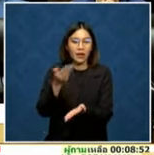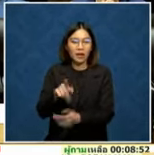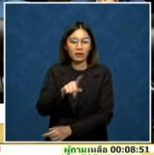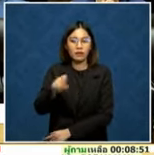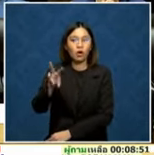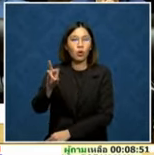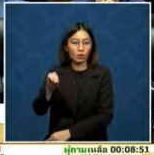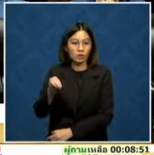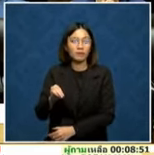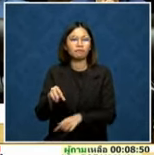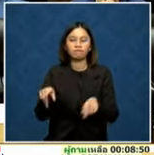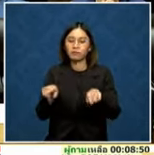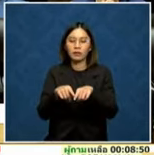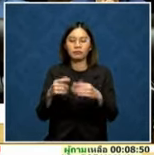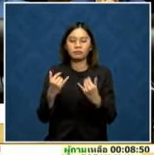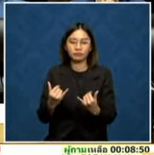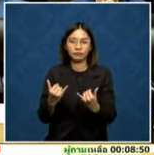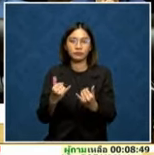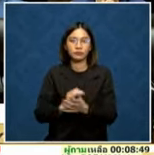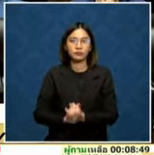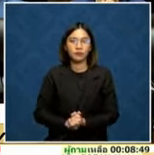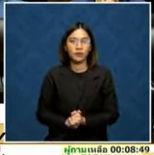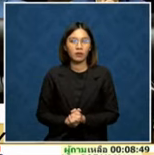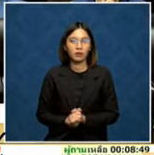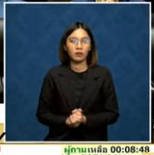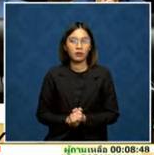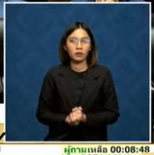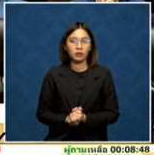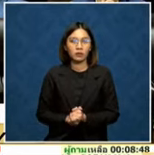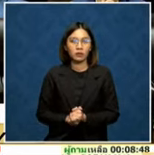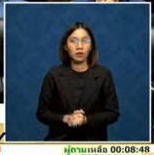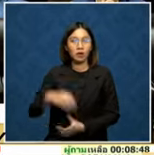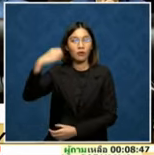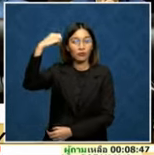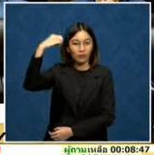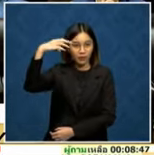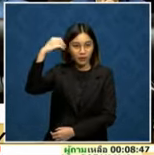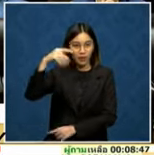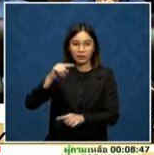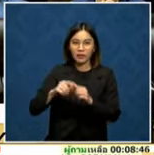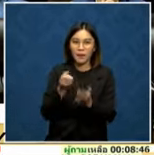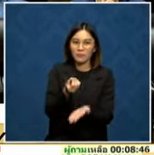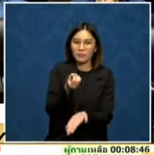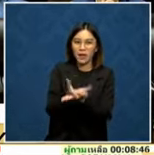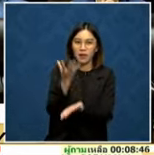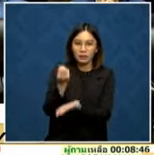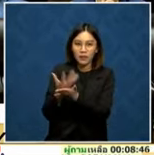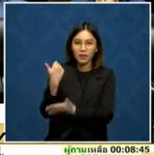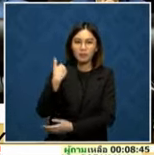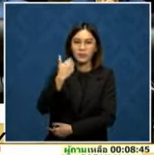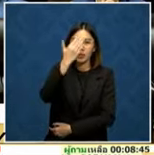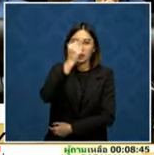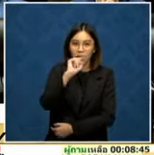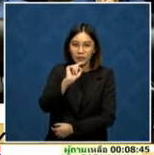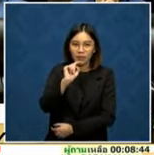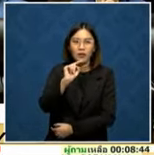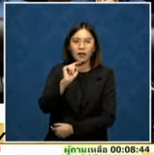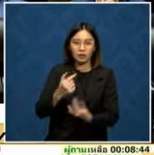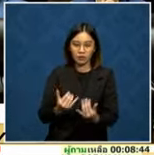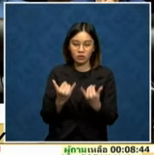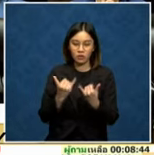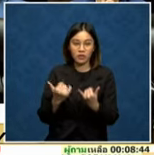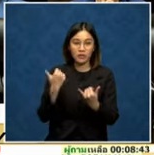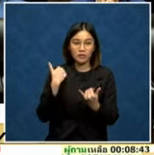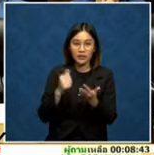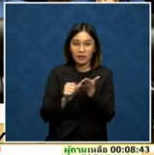161 บาตอนนี้เช่นเดยวกันดั่งนั้นค่าฝัยกยโ horaแฟงเหมือนเดิมเพระว่าถึแม้ว่ตอนนี้เรา